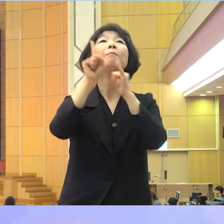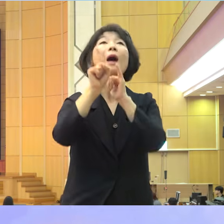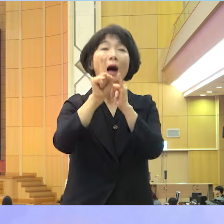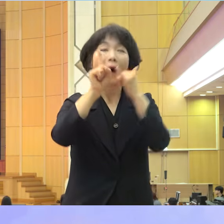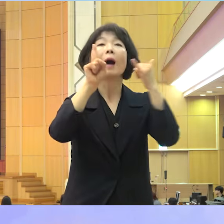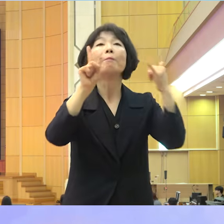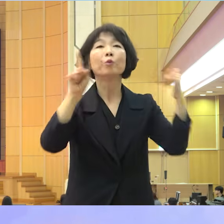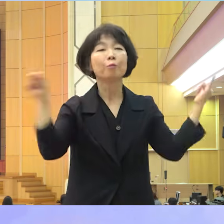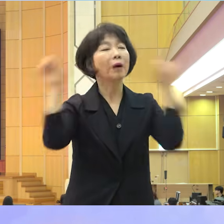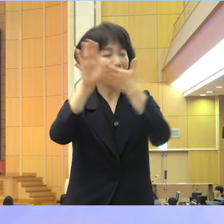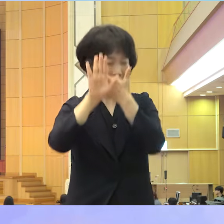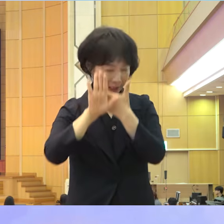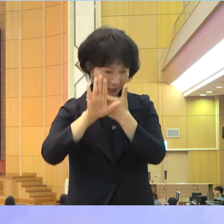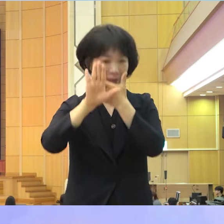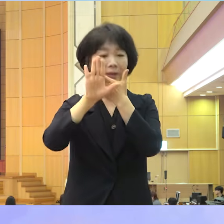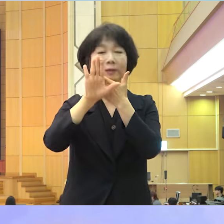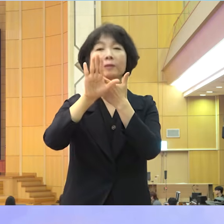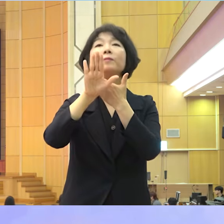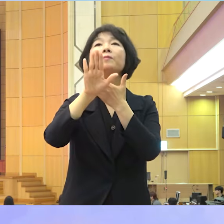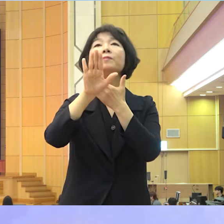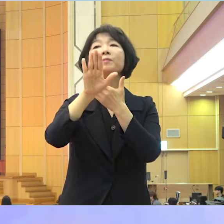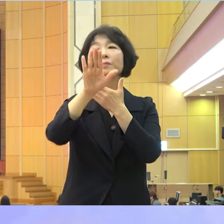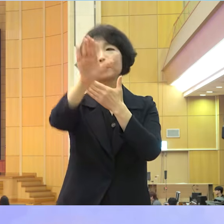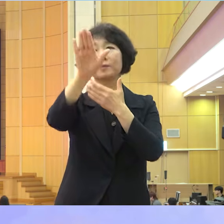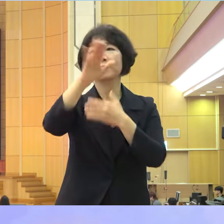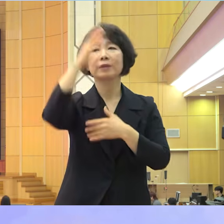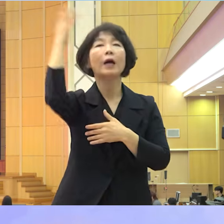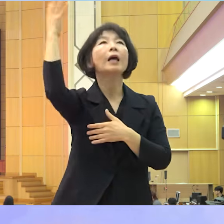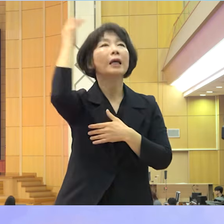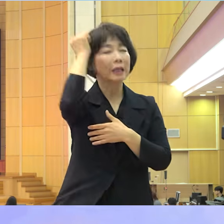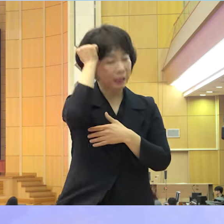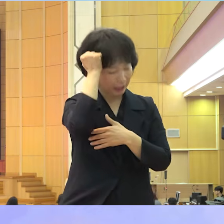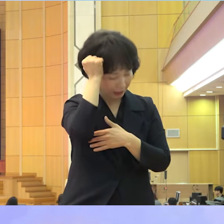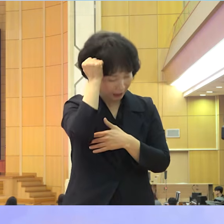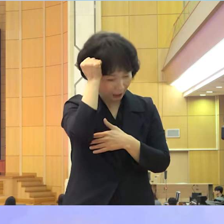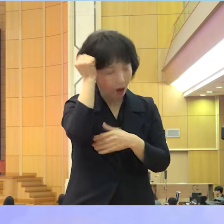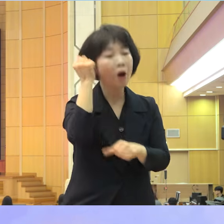주님 한 분밖에는